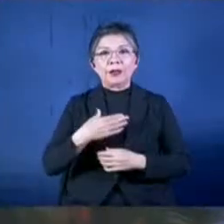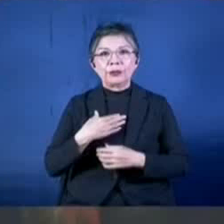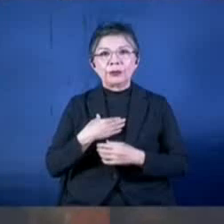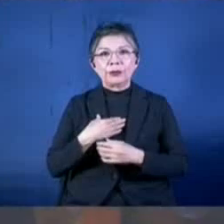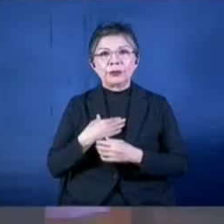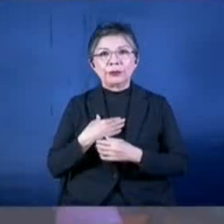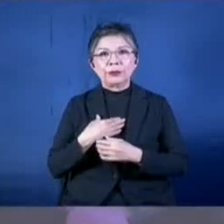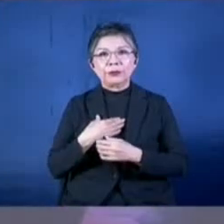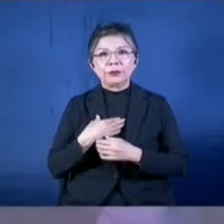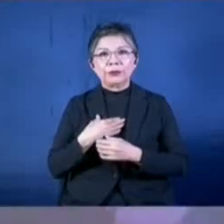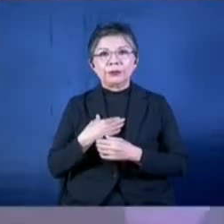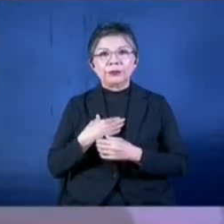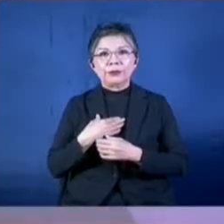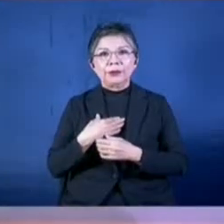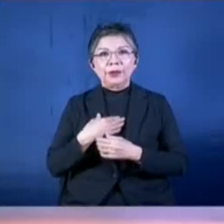darahku.